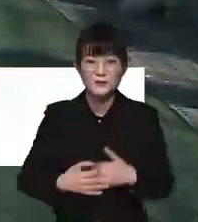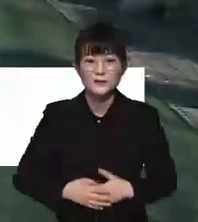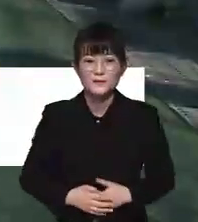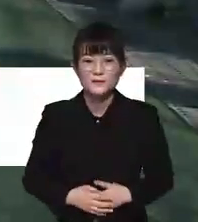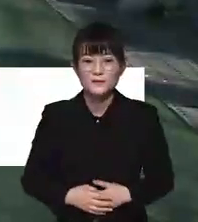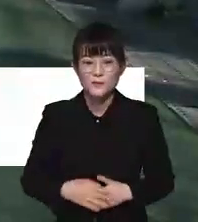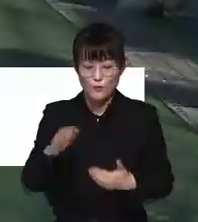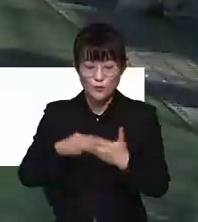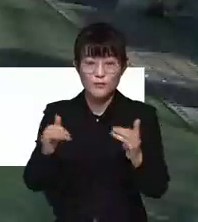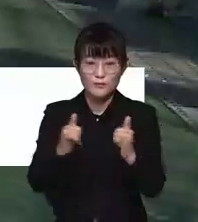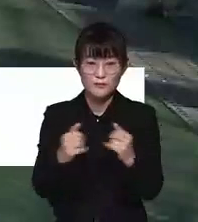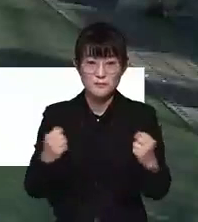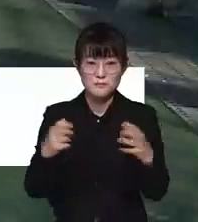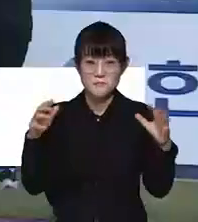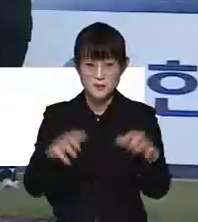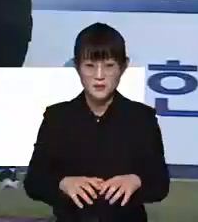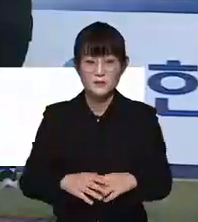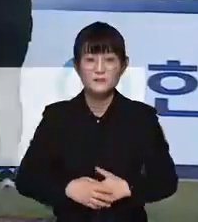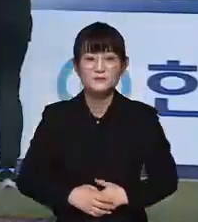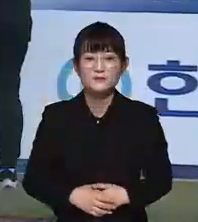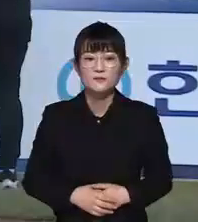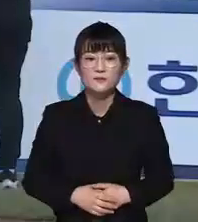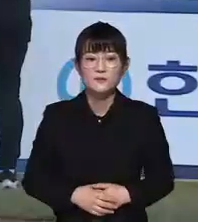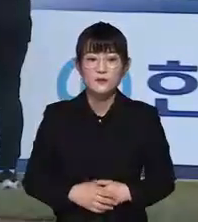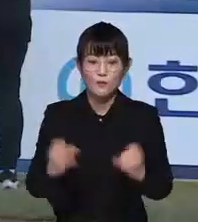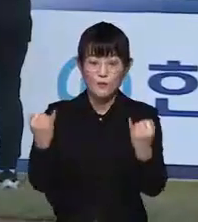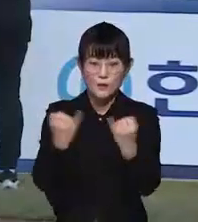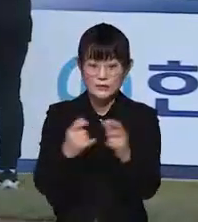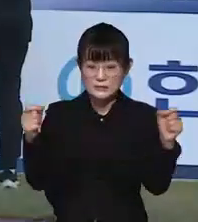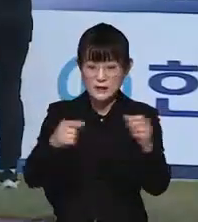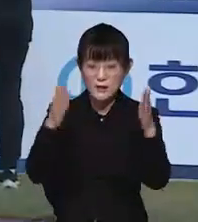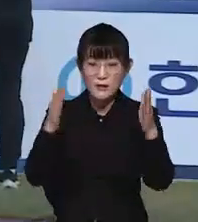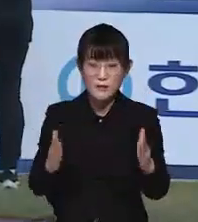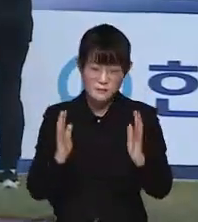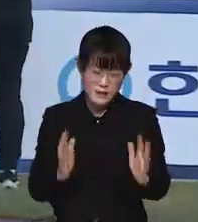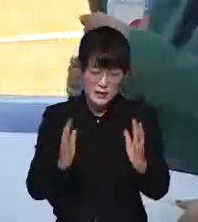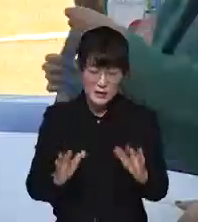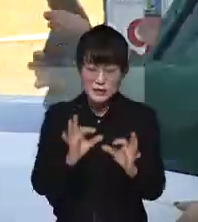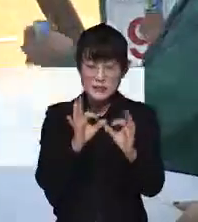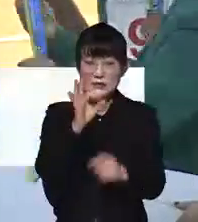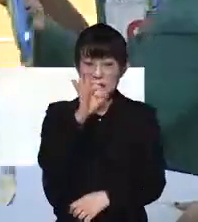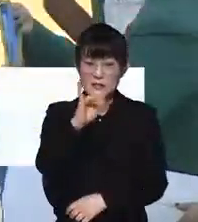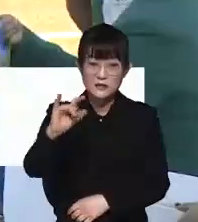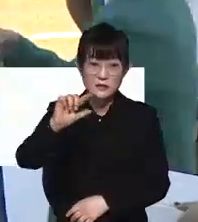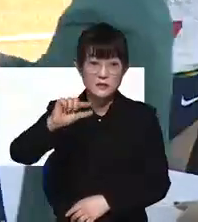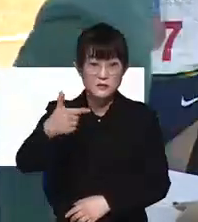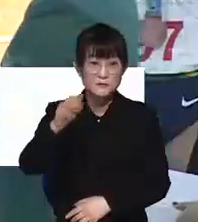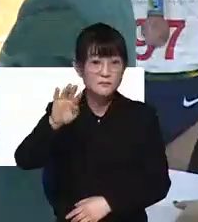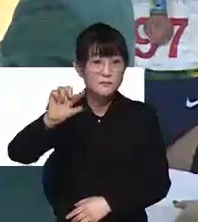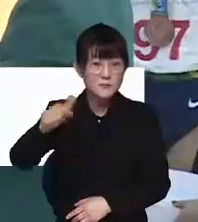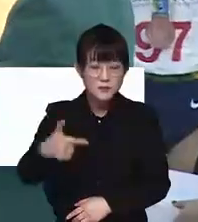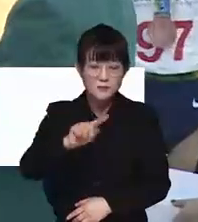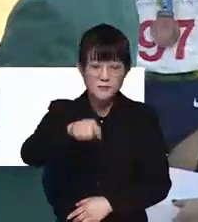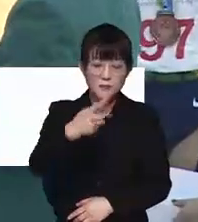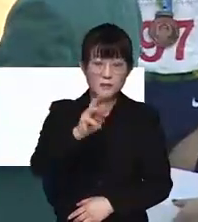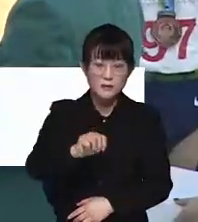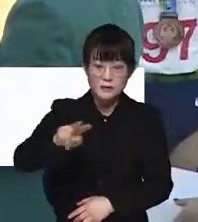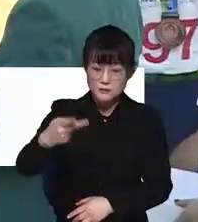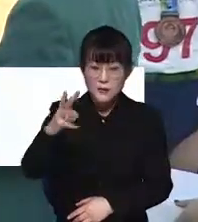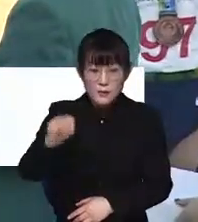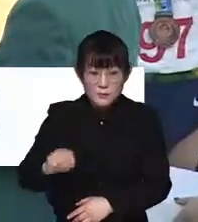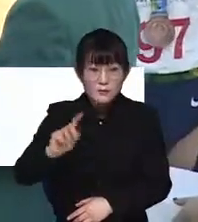후배들과 그렇게 의기투합했습니다. 여고생 스프린터 전남 최고 이은비는 100m와 200m 금메달에